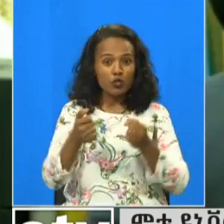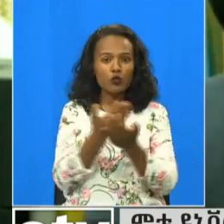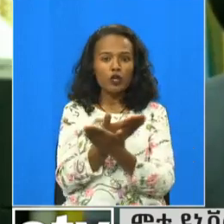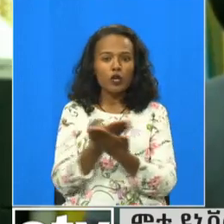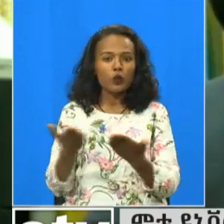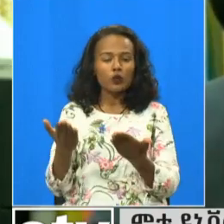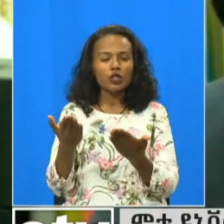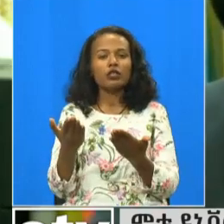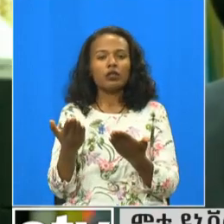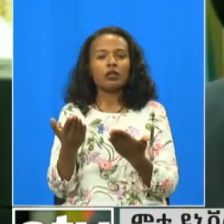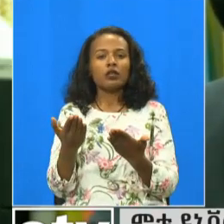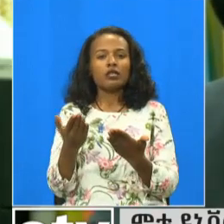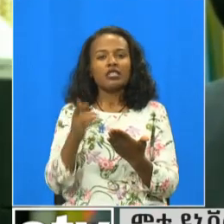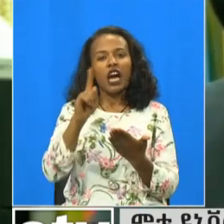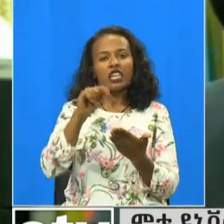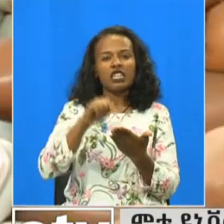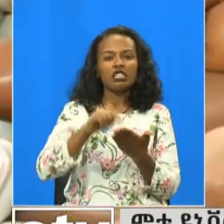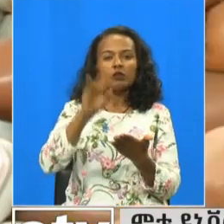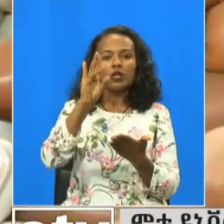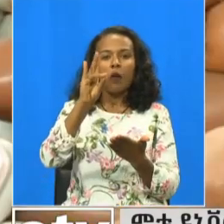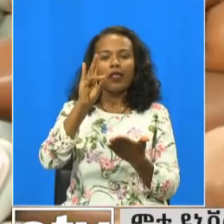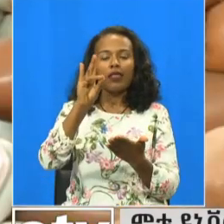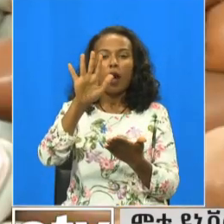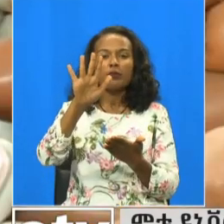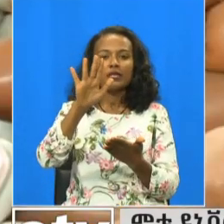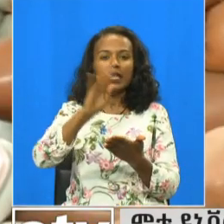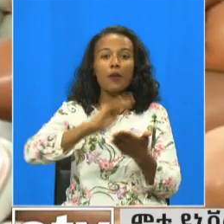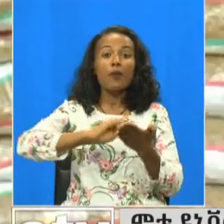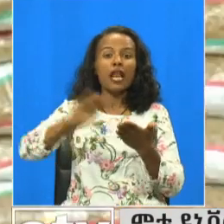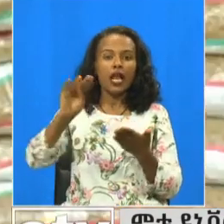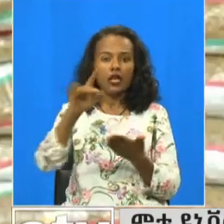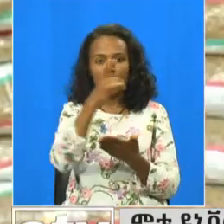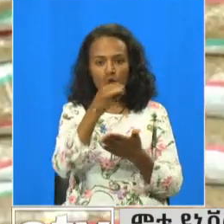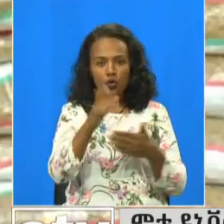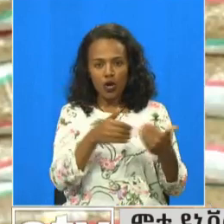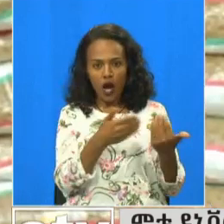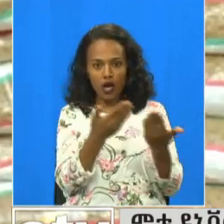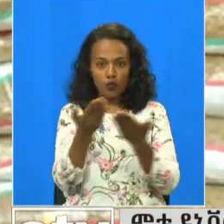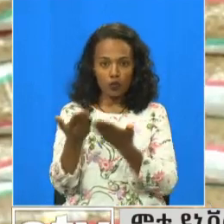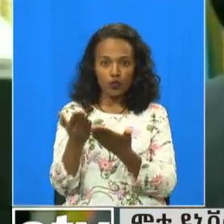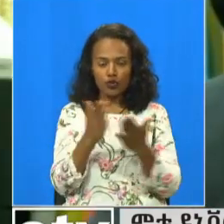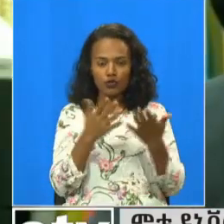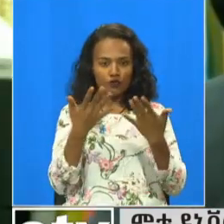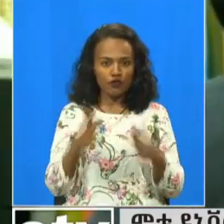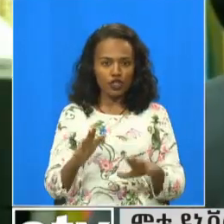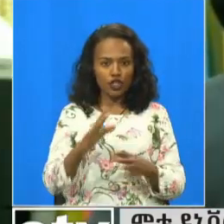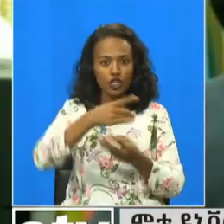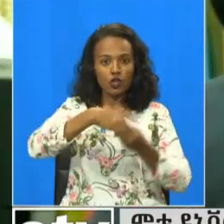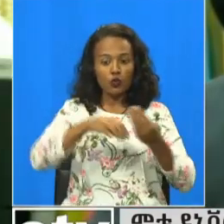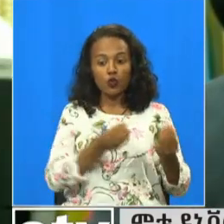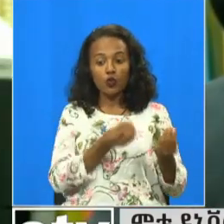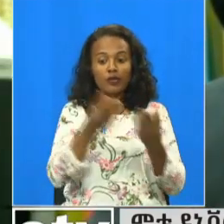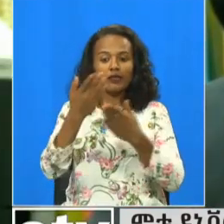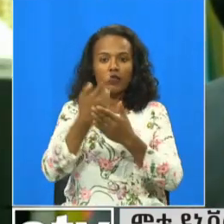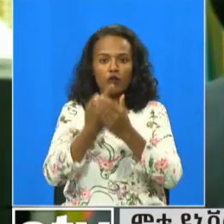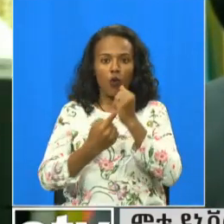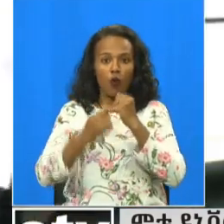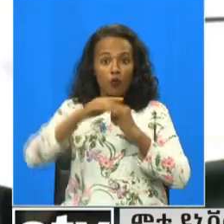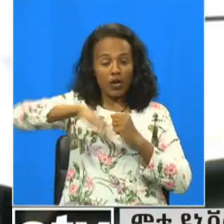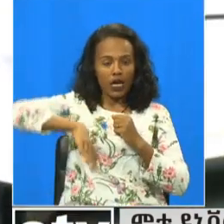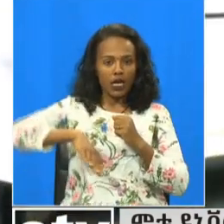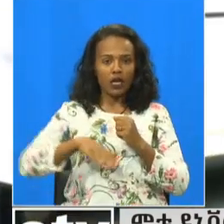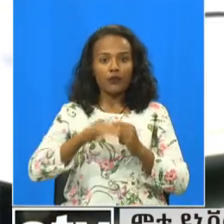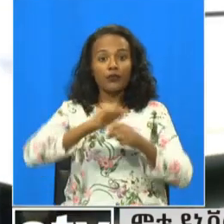እስከ 1.75 ሚሊዮን ብር የሚሆኑ አቅርቦቶችን አዘጋጅተን ለዞኖቹ ማስረከብ ነው የሚቀረን። እሱን